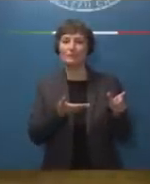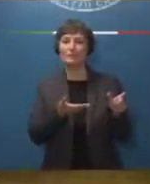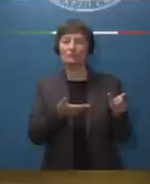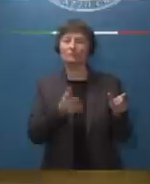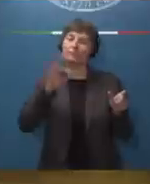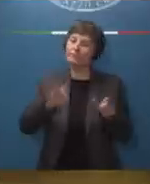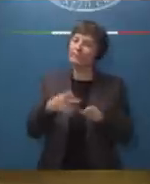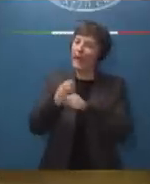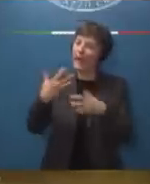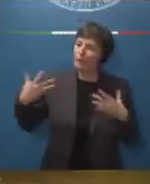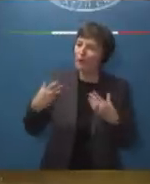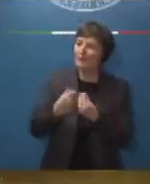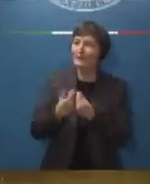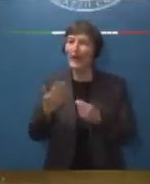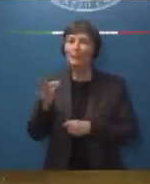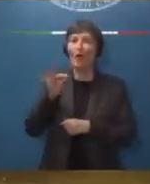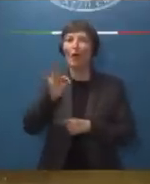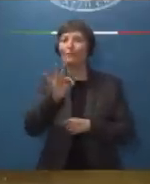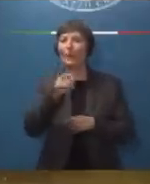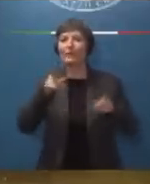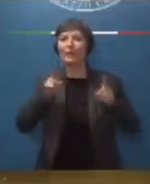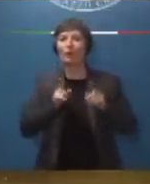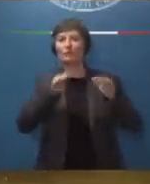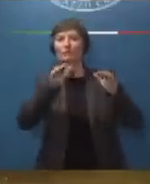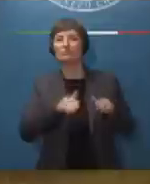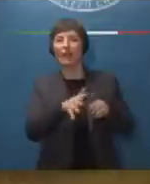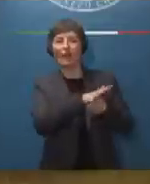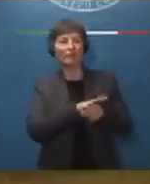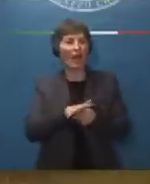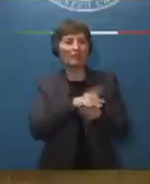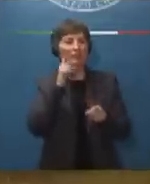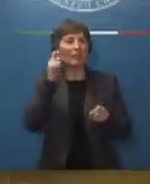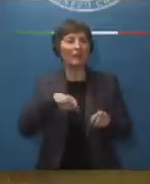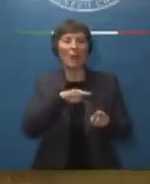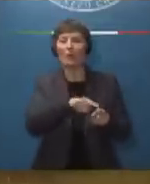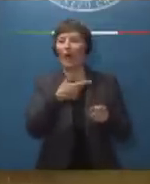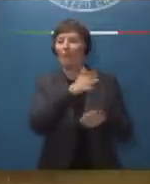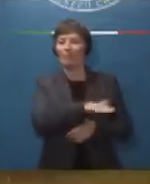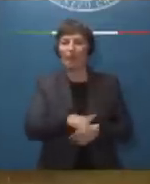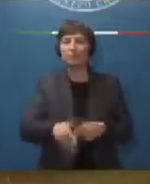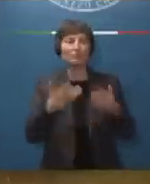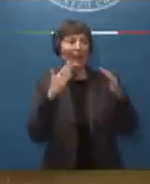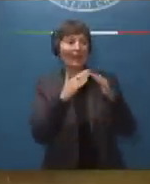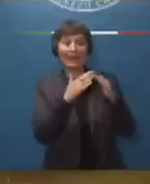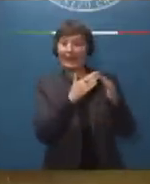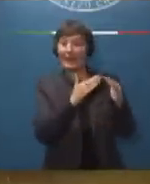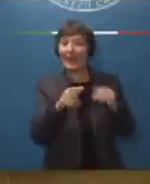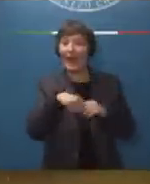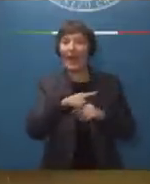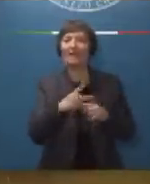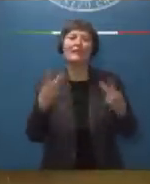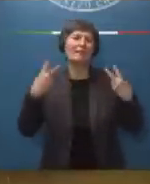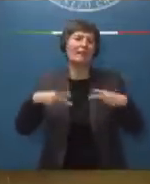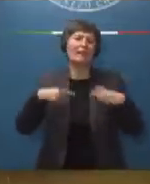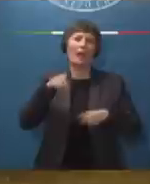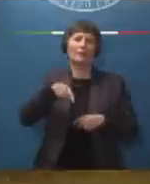per difendere le famiglie ucraine dei nostri figli i bambini le case dei nostri civili e le vite dei